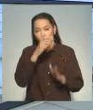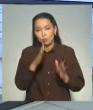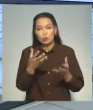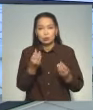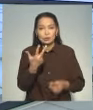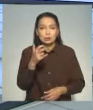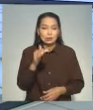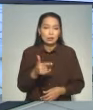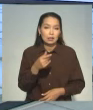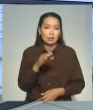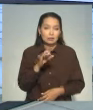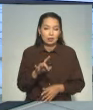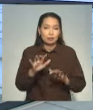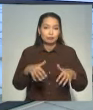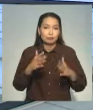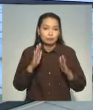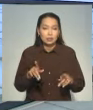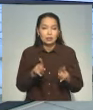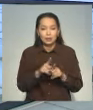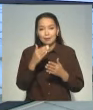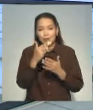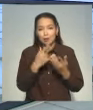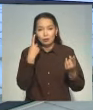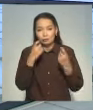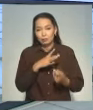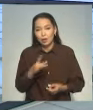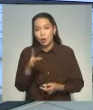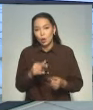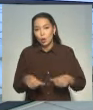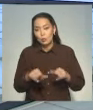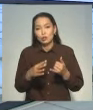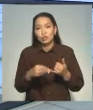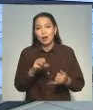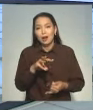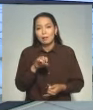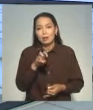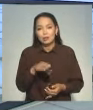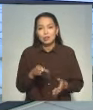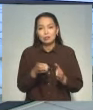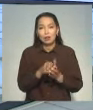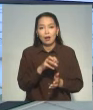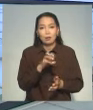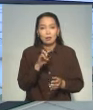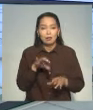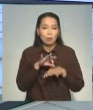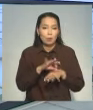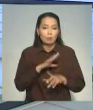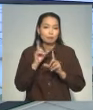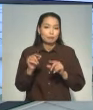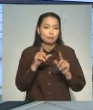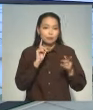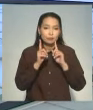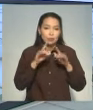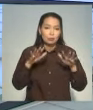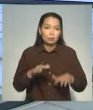еще 300 тысяч гектаров. Такие данные озвучили на заседании региональной комиссии Жер-Аманаты. Члены партии Аманат провели выездное заседание